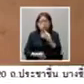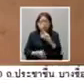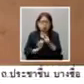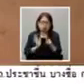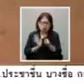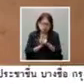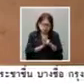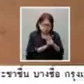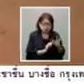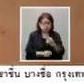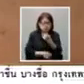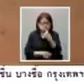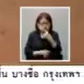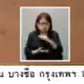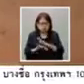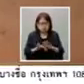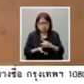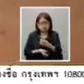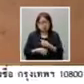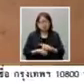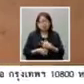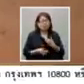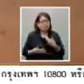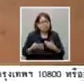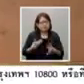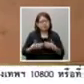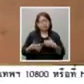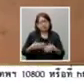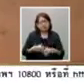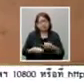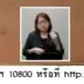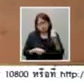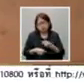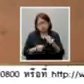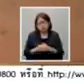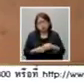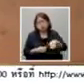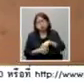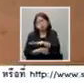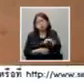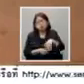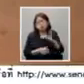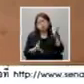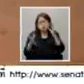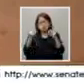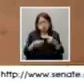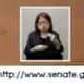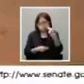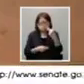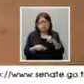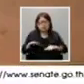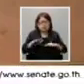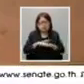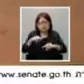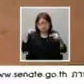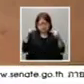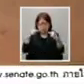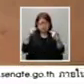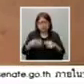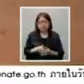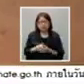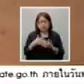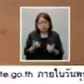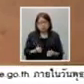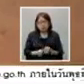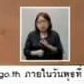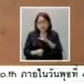หลายครั้งแล้วแต่ผมไม่ได้ถือสาเท่านั้นเองที่ประชุมแห่งนี้ทุกคนเป็นพยานได้แล้วฉะนั้นคำพูดค